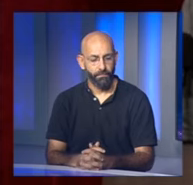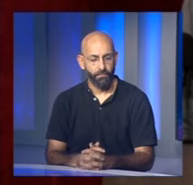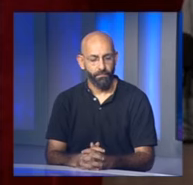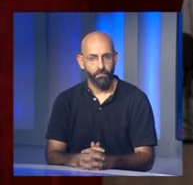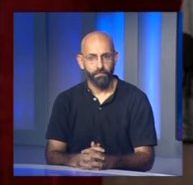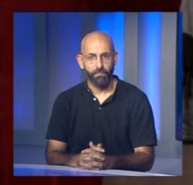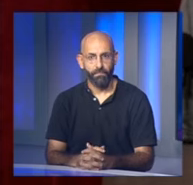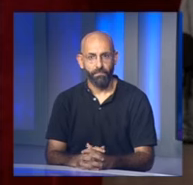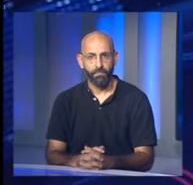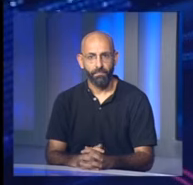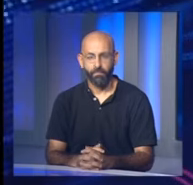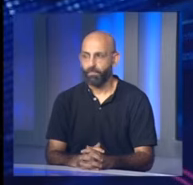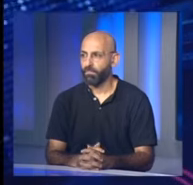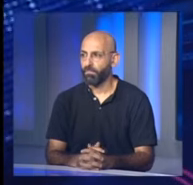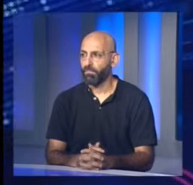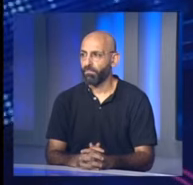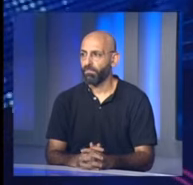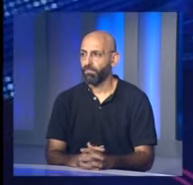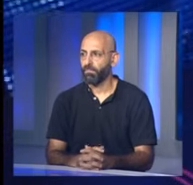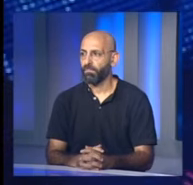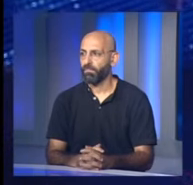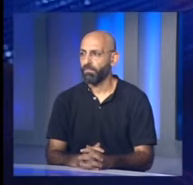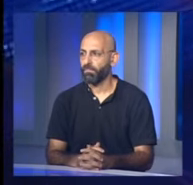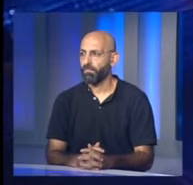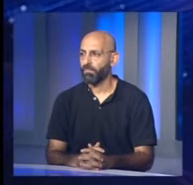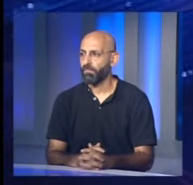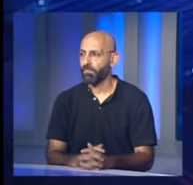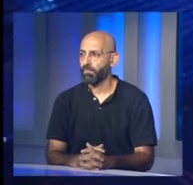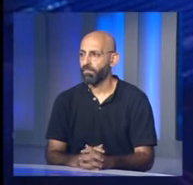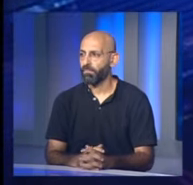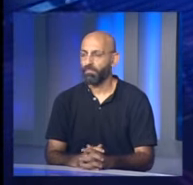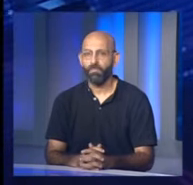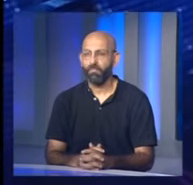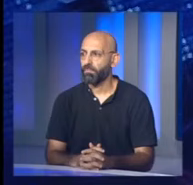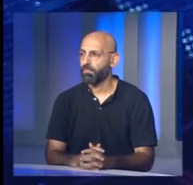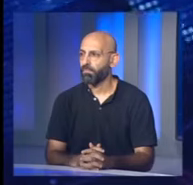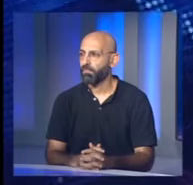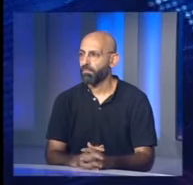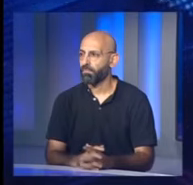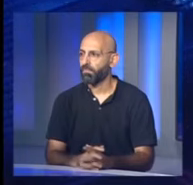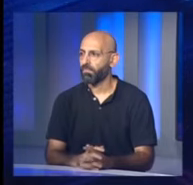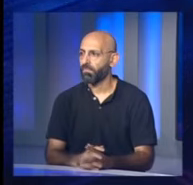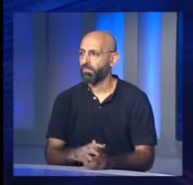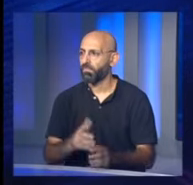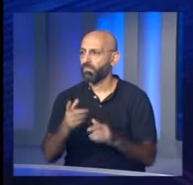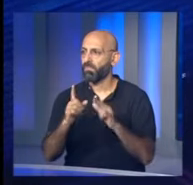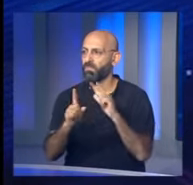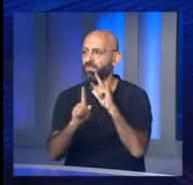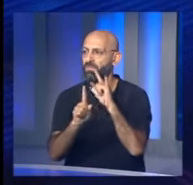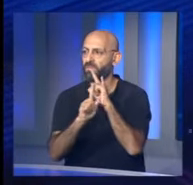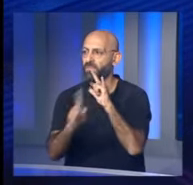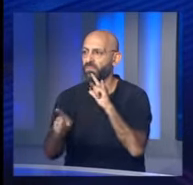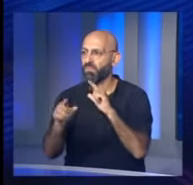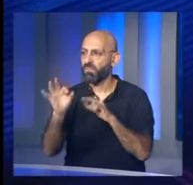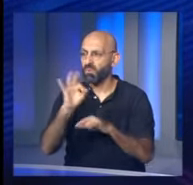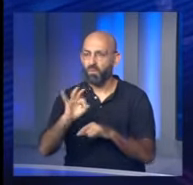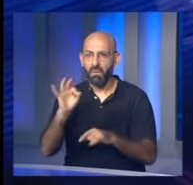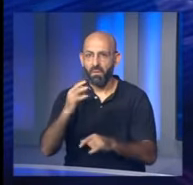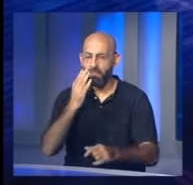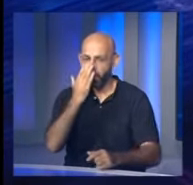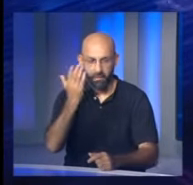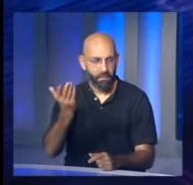معنا رئيس مشاهدينا اذا الغاره الاسرائيليه التي استهدفت مدينه بيروت قبل